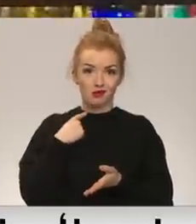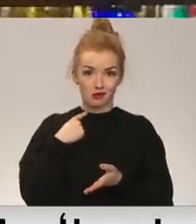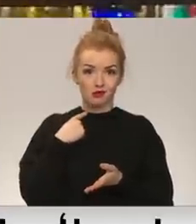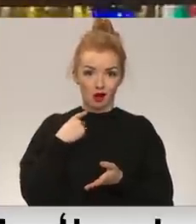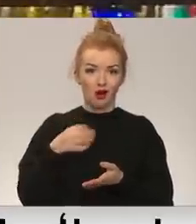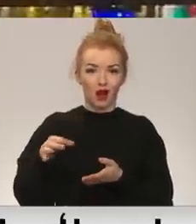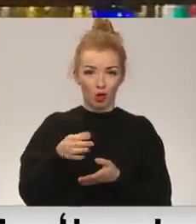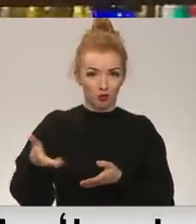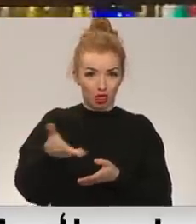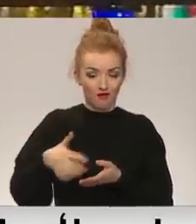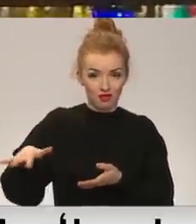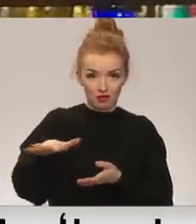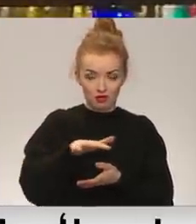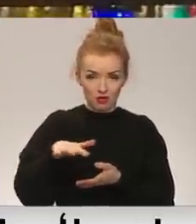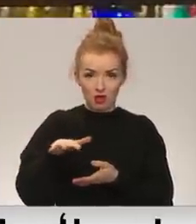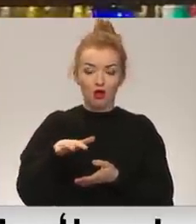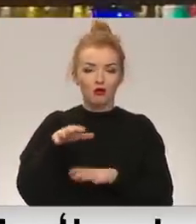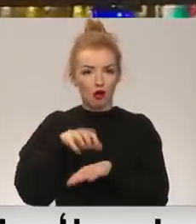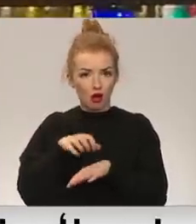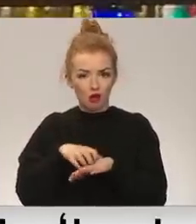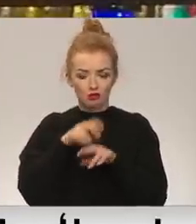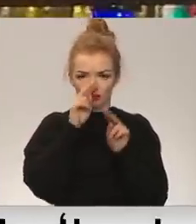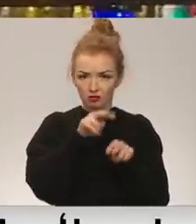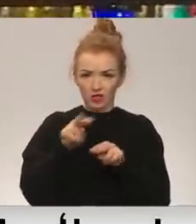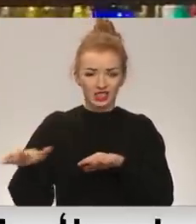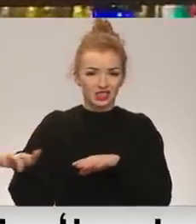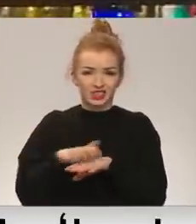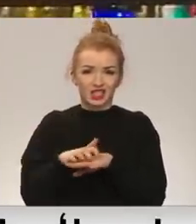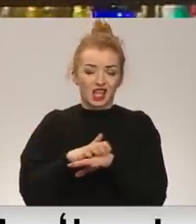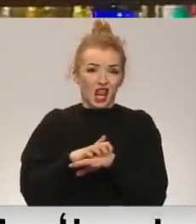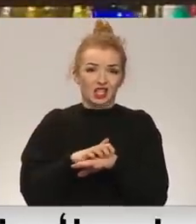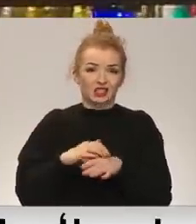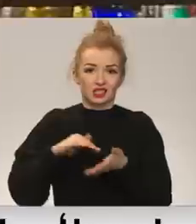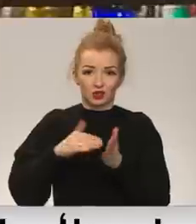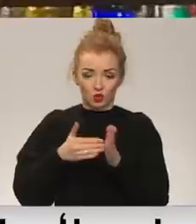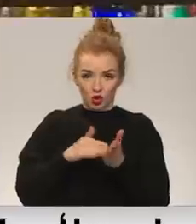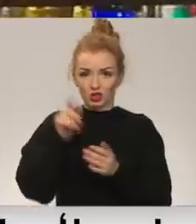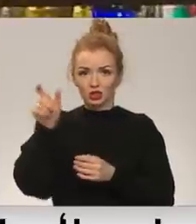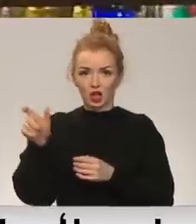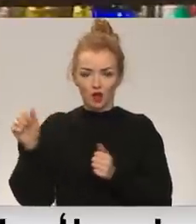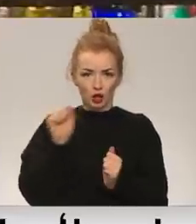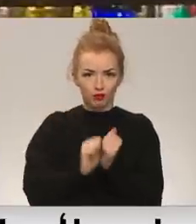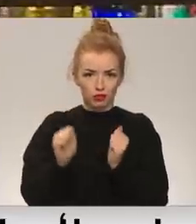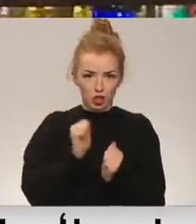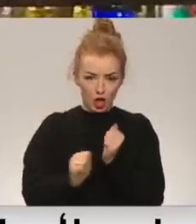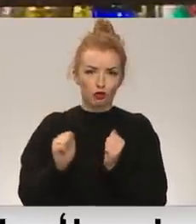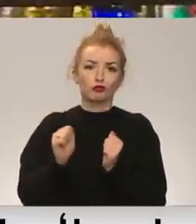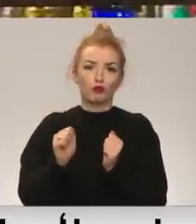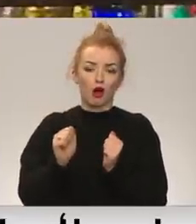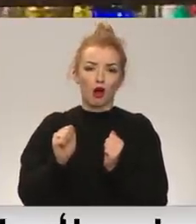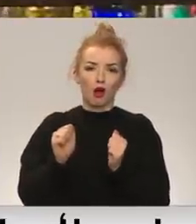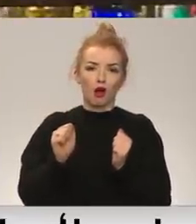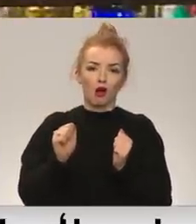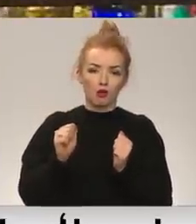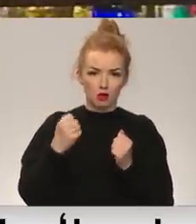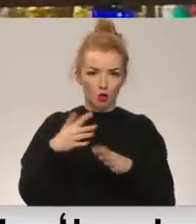Pļauniekos. Policistu un ārstu novērojumu liecina stresa pilnajos pandēmijas apstākļos cilvēki ar vien biežāku risinājumu cenšas